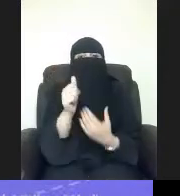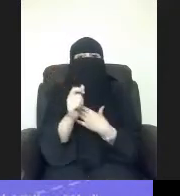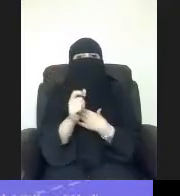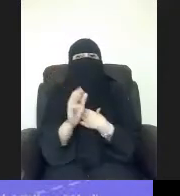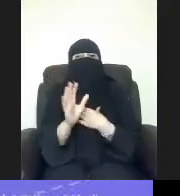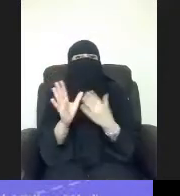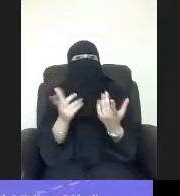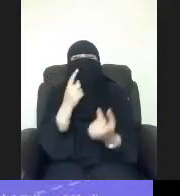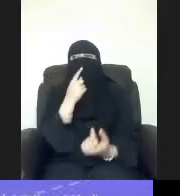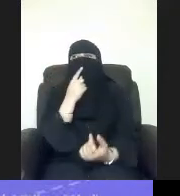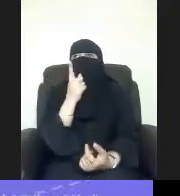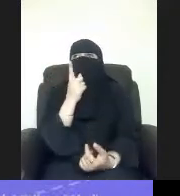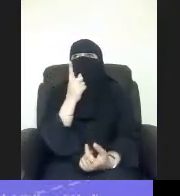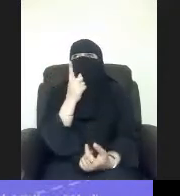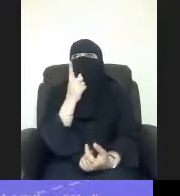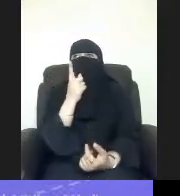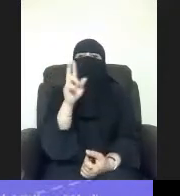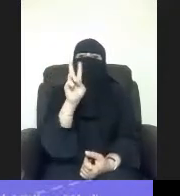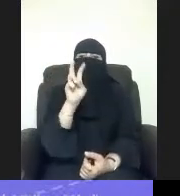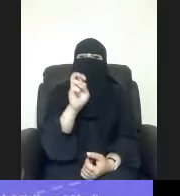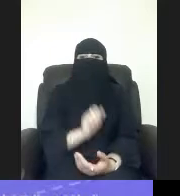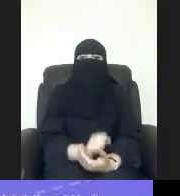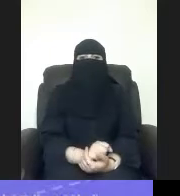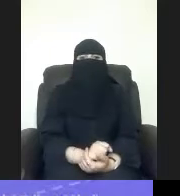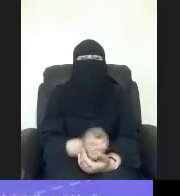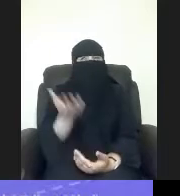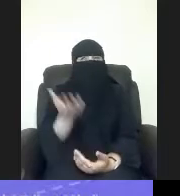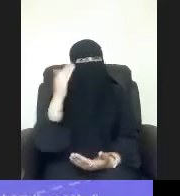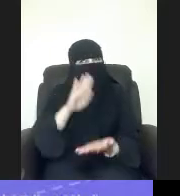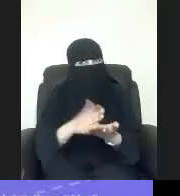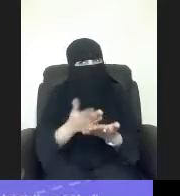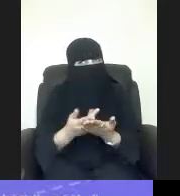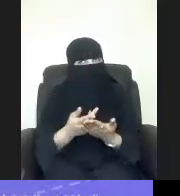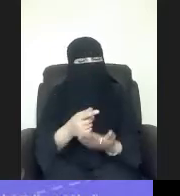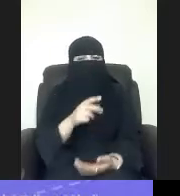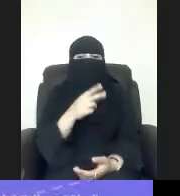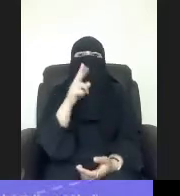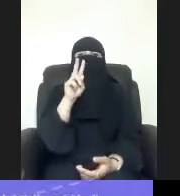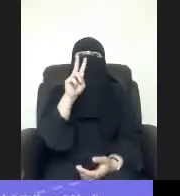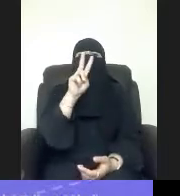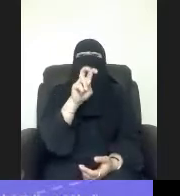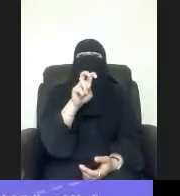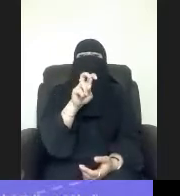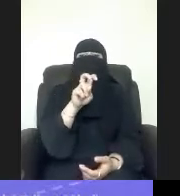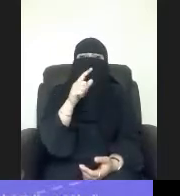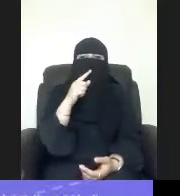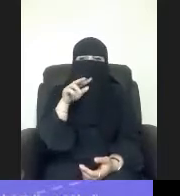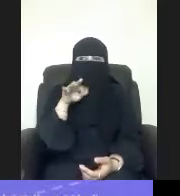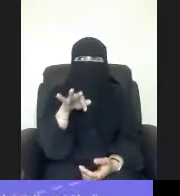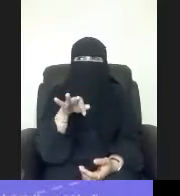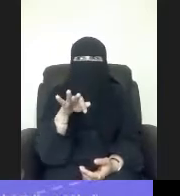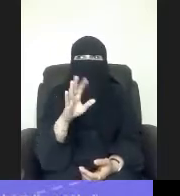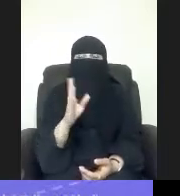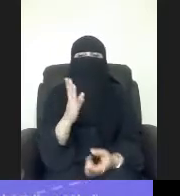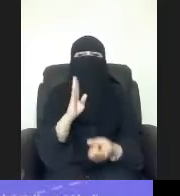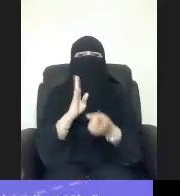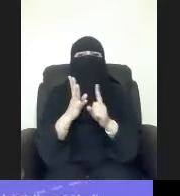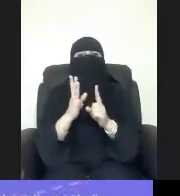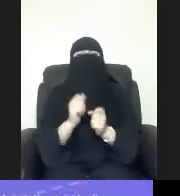في زمننا، ترجمته عام 2014، هو المؤلفان يقولان أنه سيأتي